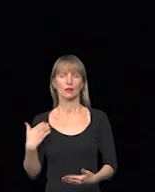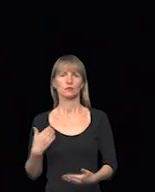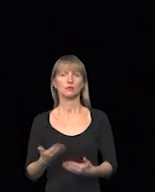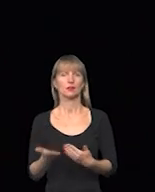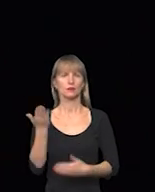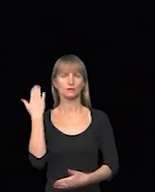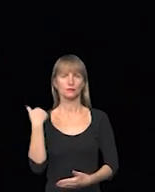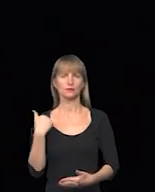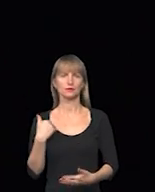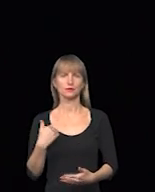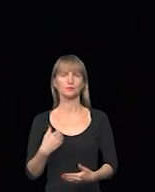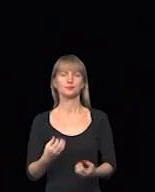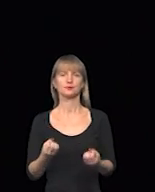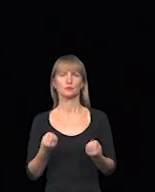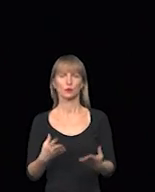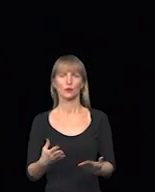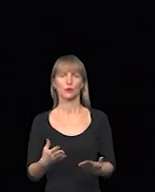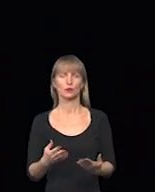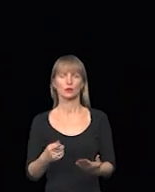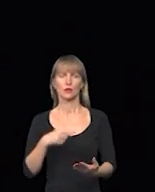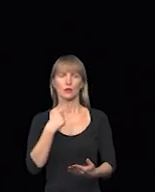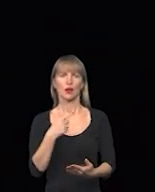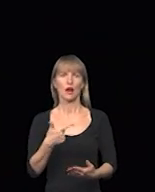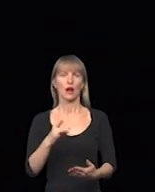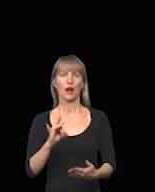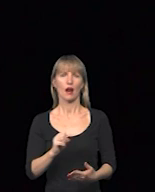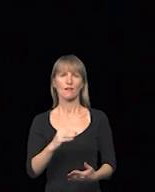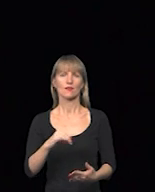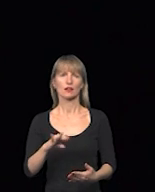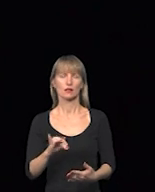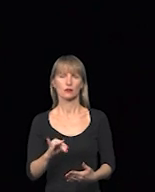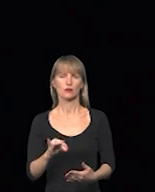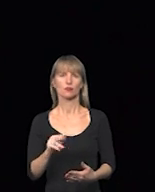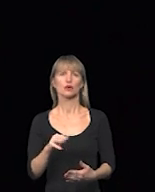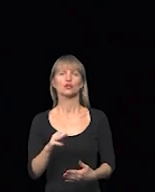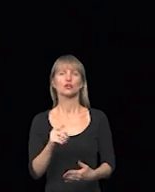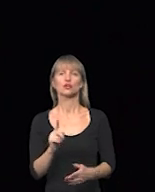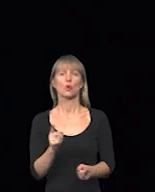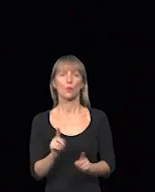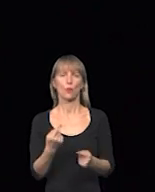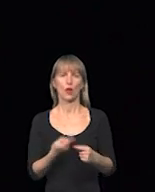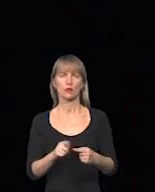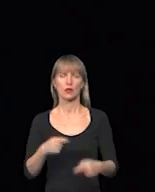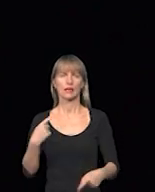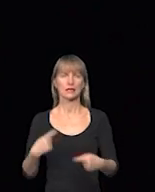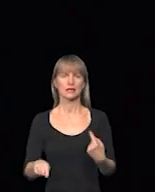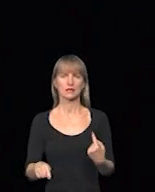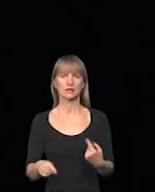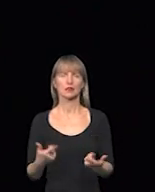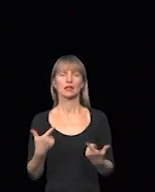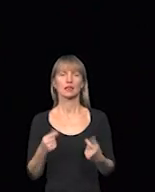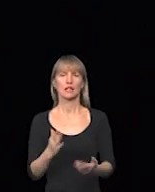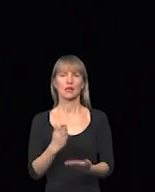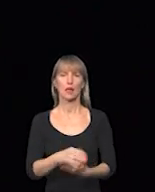Раніше просто казали графіті. От у чому ця різниця і де